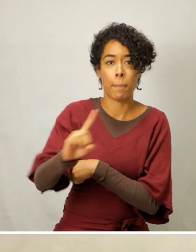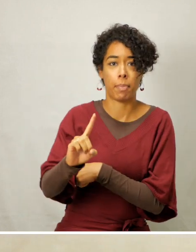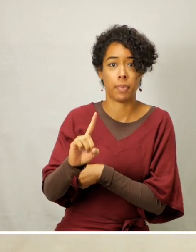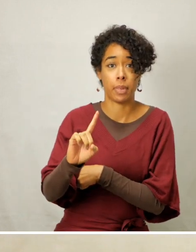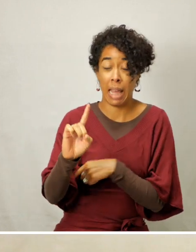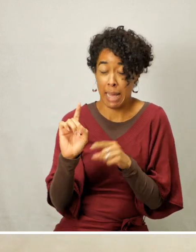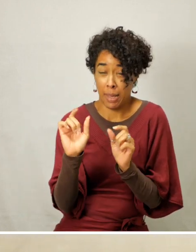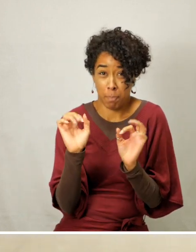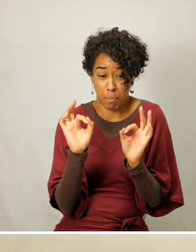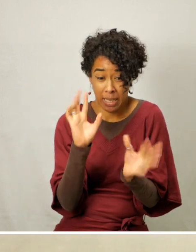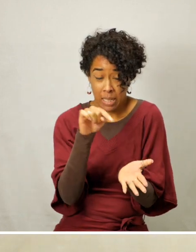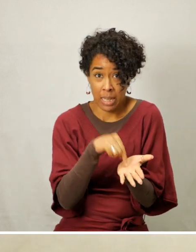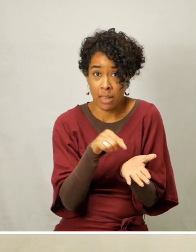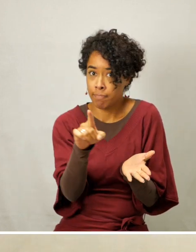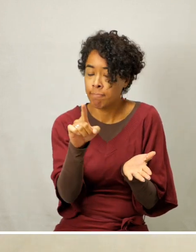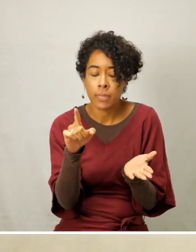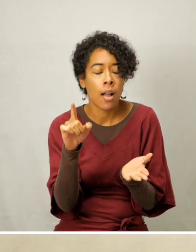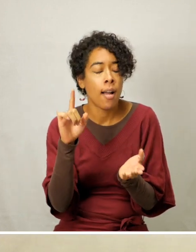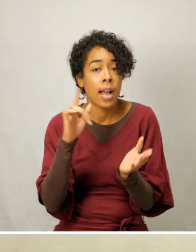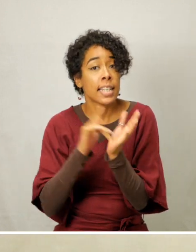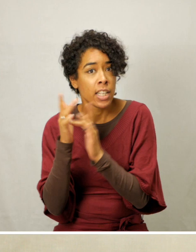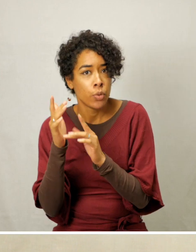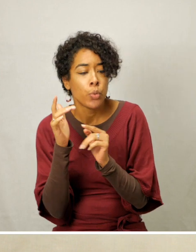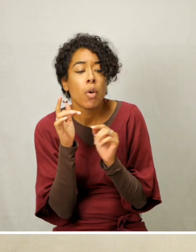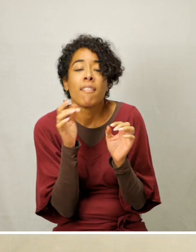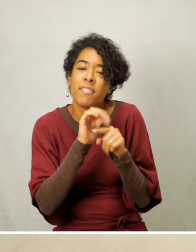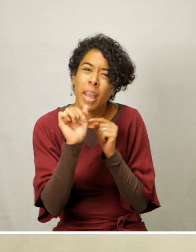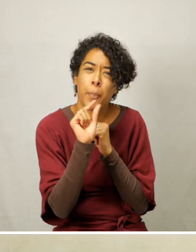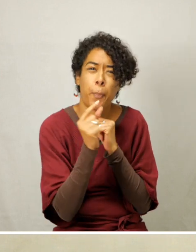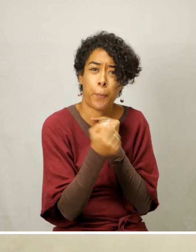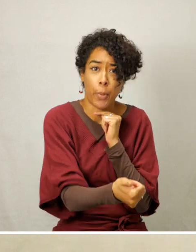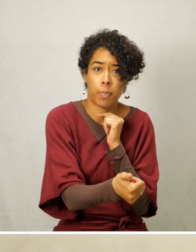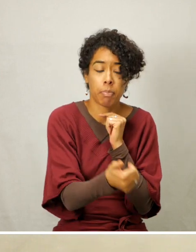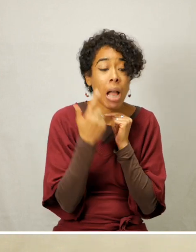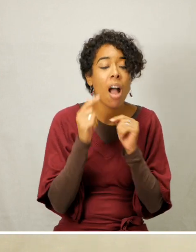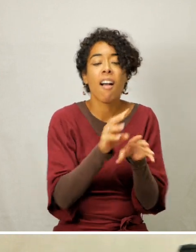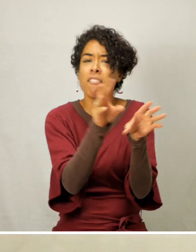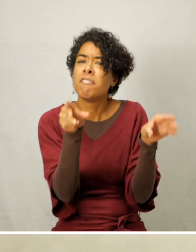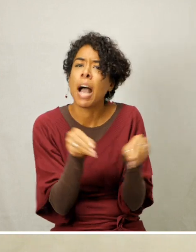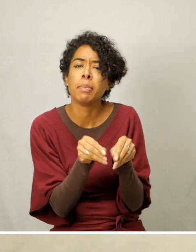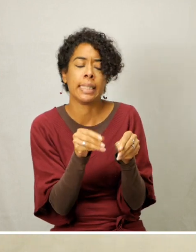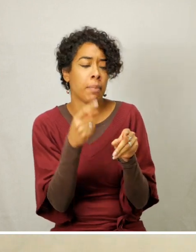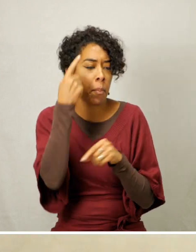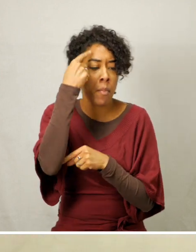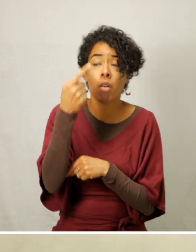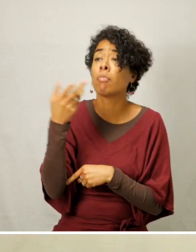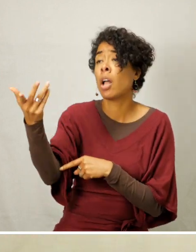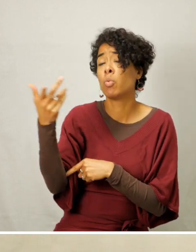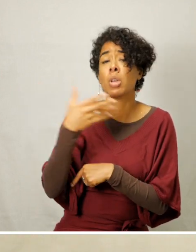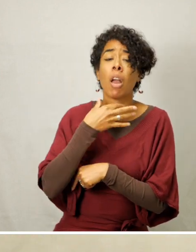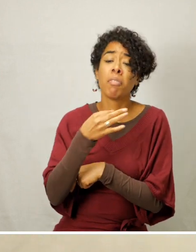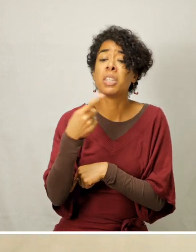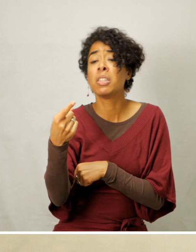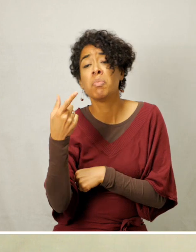où Jésus-Christ n'a pas pu faire beaucoup de miracles. Il en a fait certains, mais comme il y avait sa famille qui était polluée par « Oh, mais c'est le fils